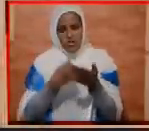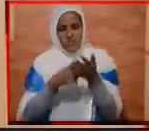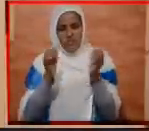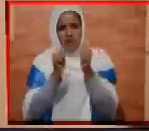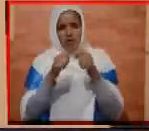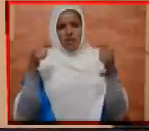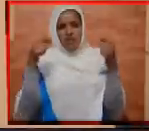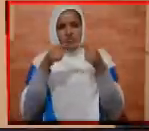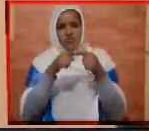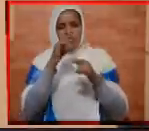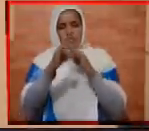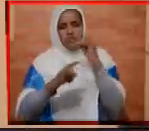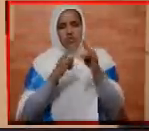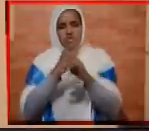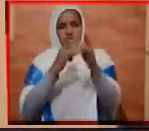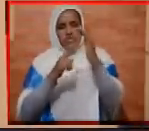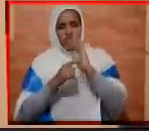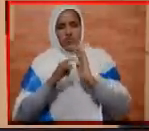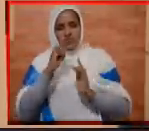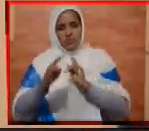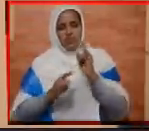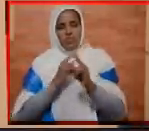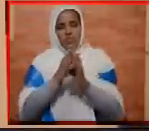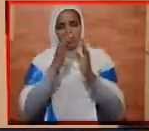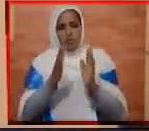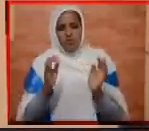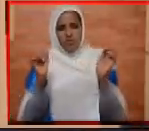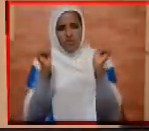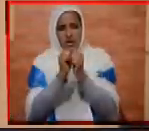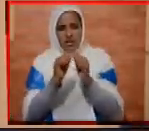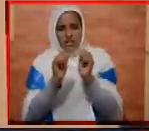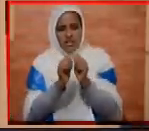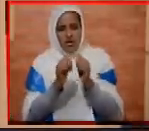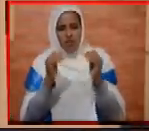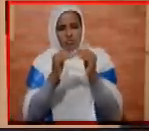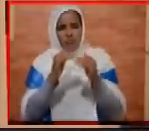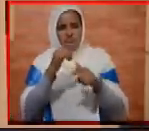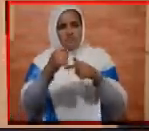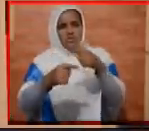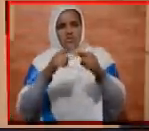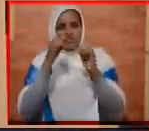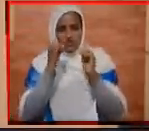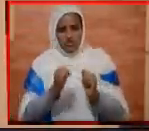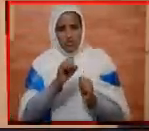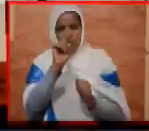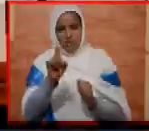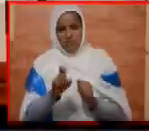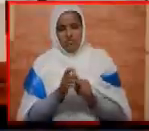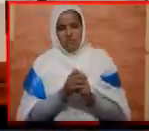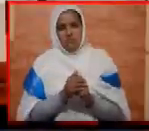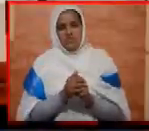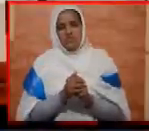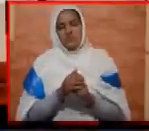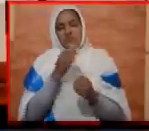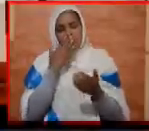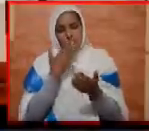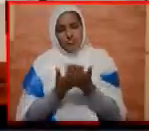እና ከዛ ጋር አያይዘው እንደው ዘመኑ ከሚጠይቀው ዘመናዊነት ጋር እንዴት አብሮ ማስኬድ ይቻላል?